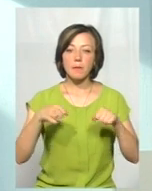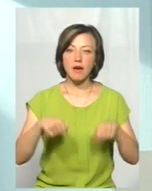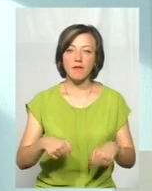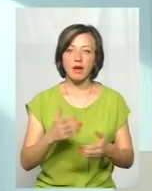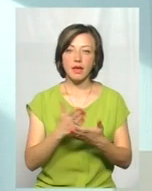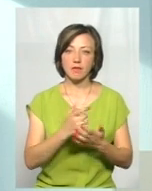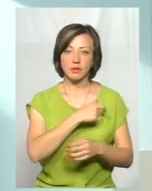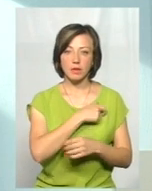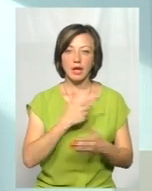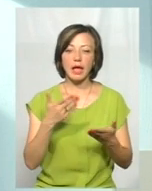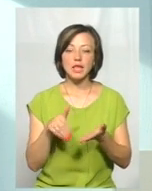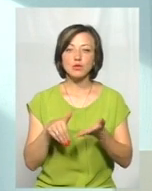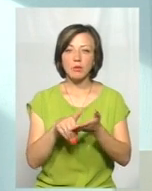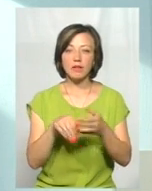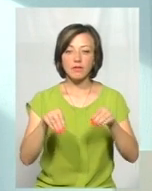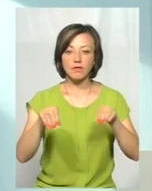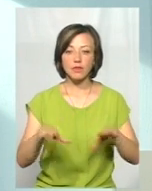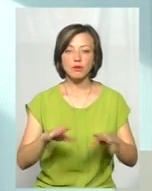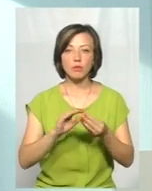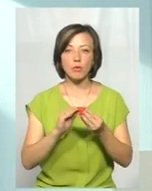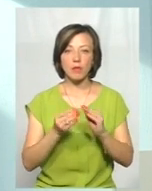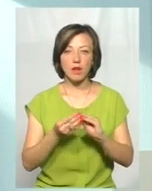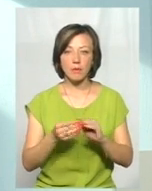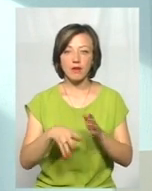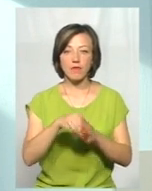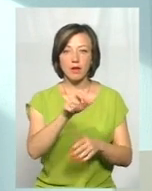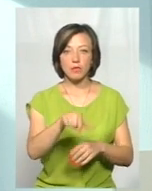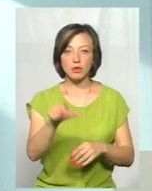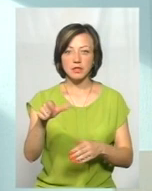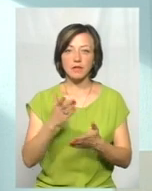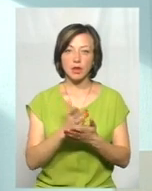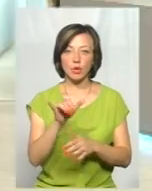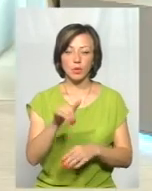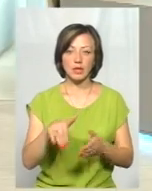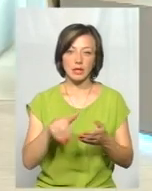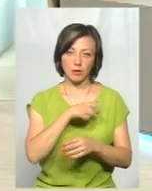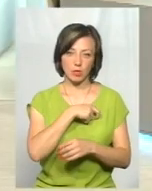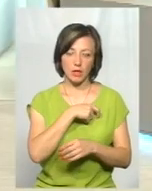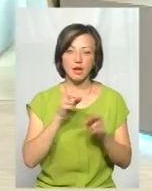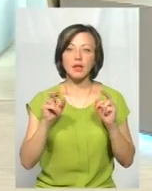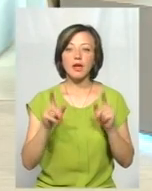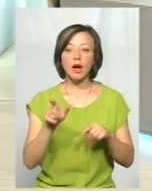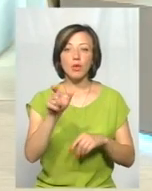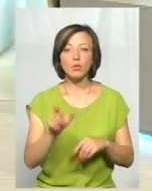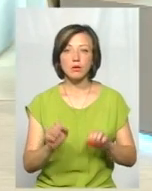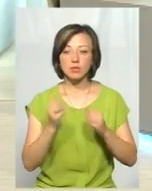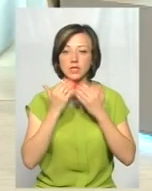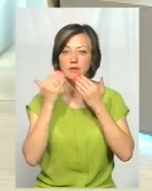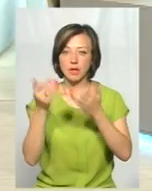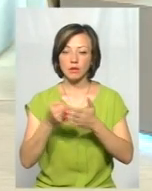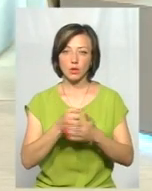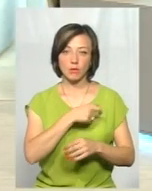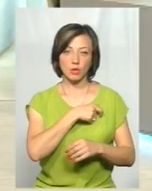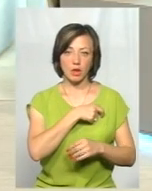є в депутатів, які інструменти для вирішення проблем виборців є в депутатів. Як виборець може звертатися